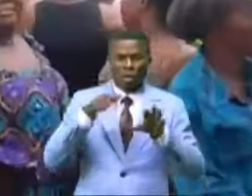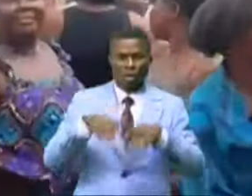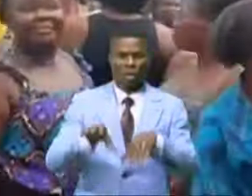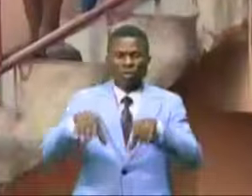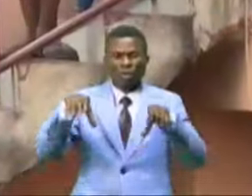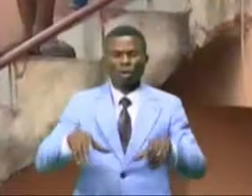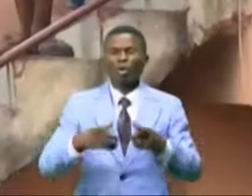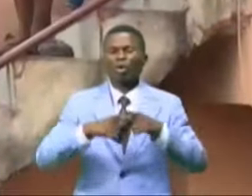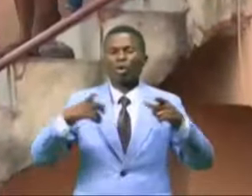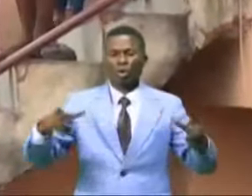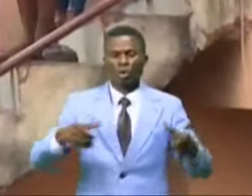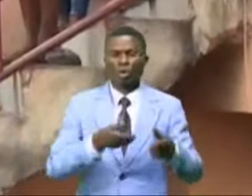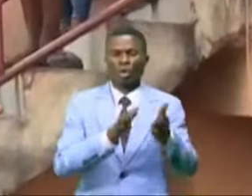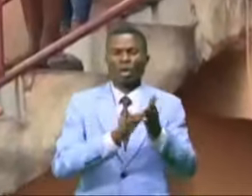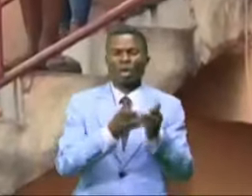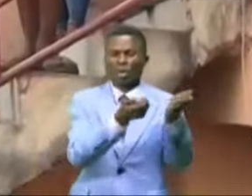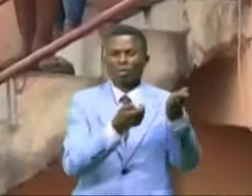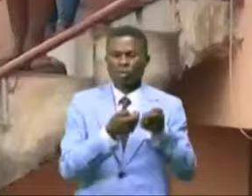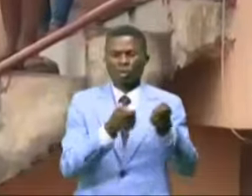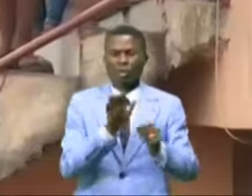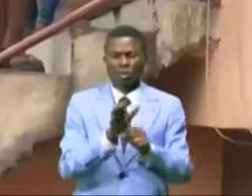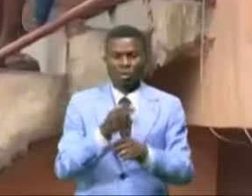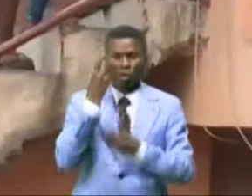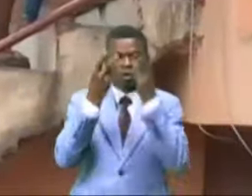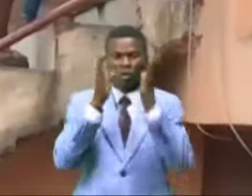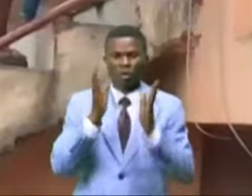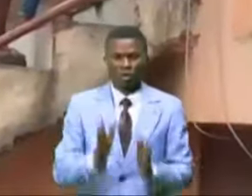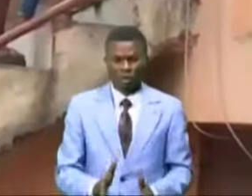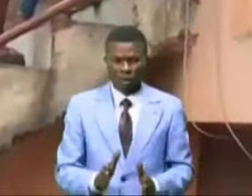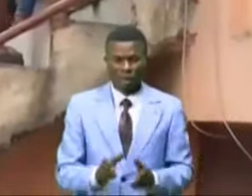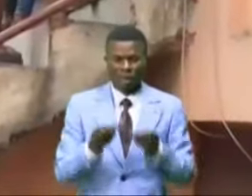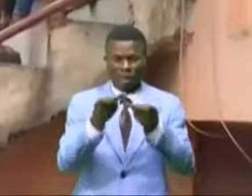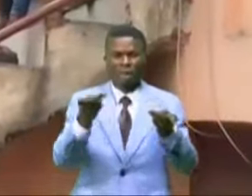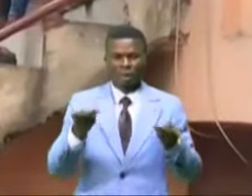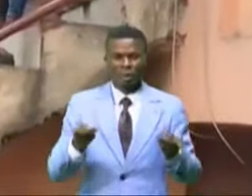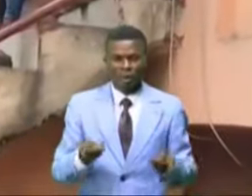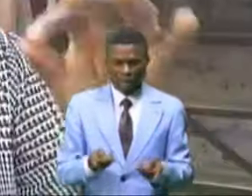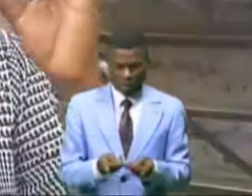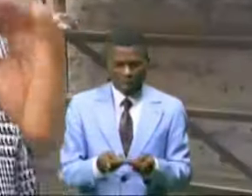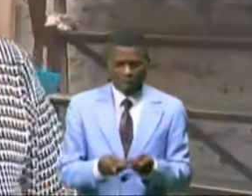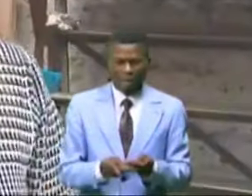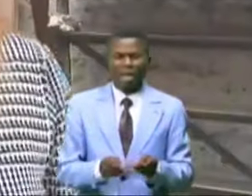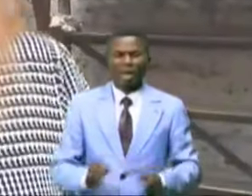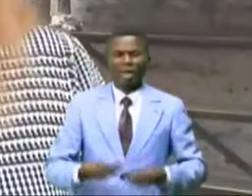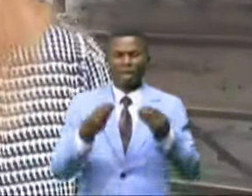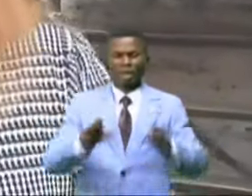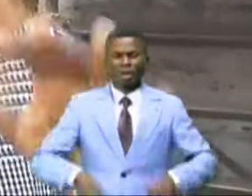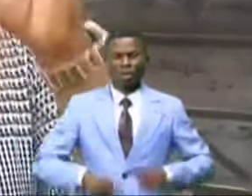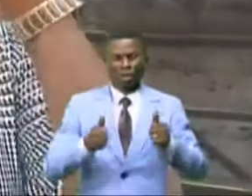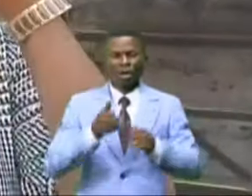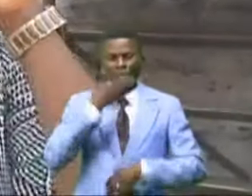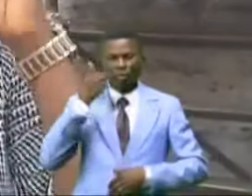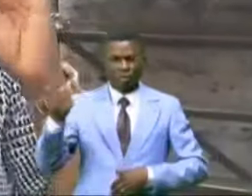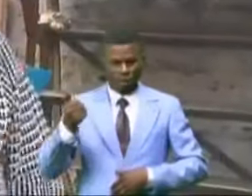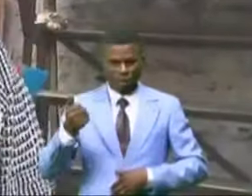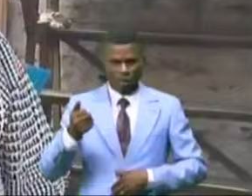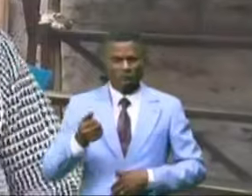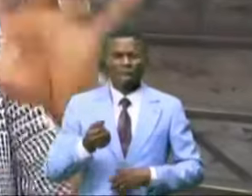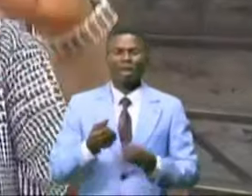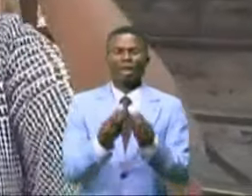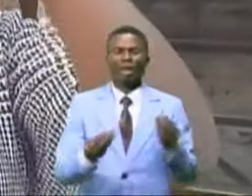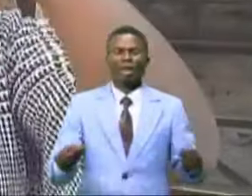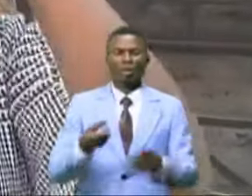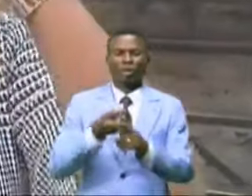Congo attire les nombreux touristes. Bref, un cadre qui fait beau vivre. La Palme revient